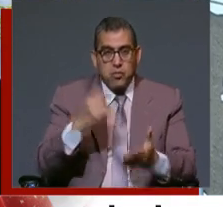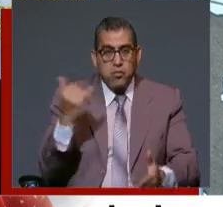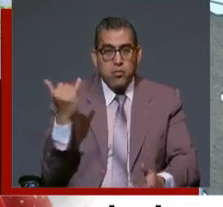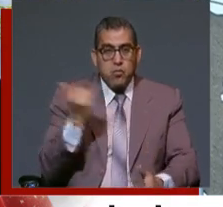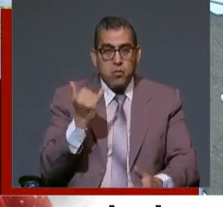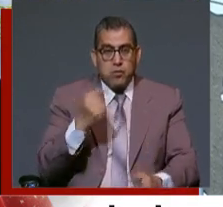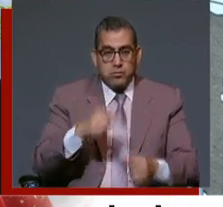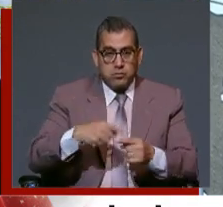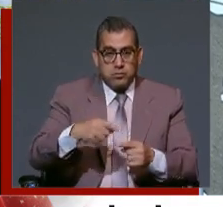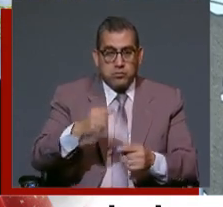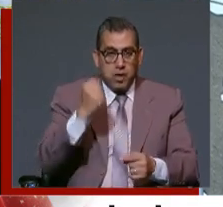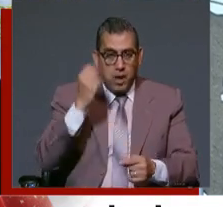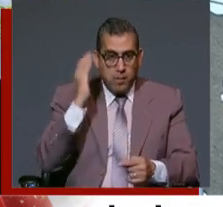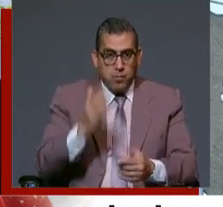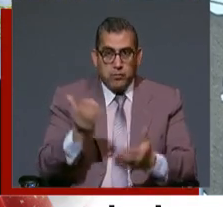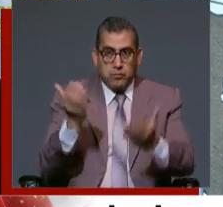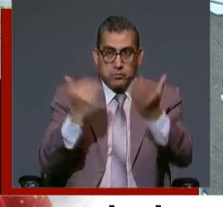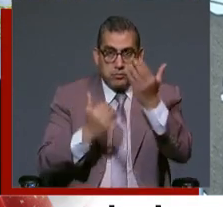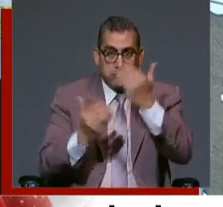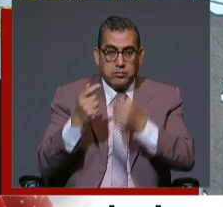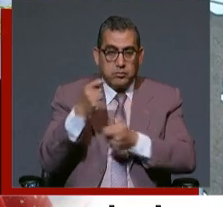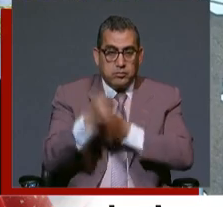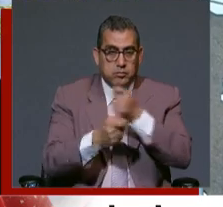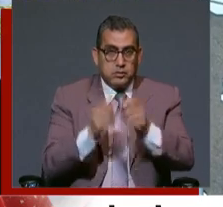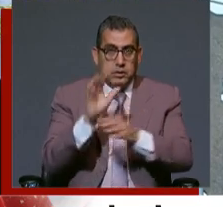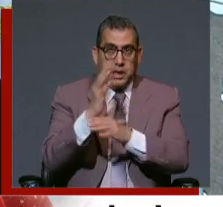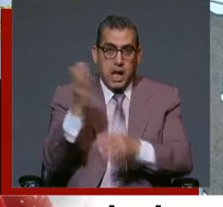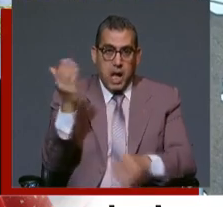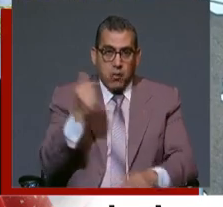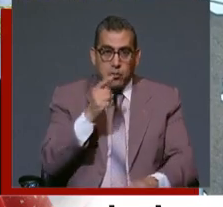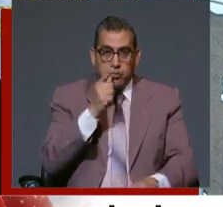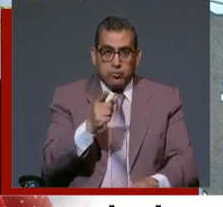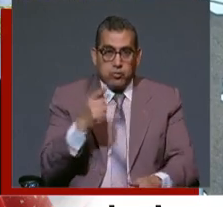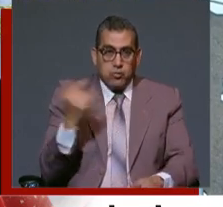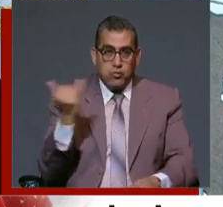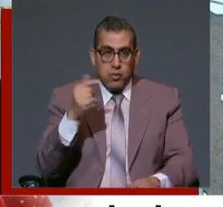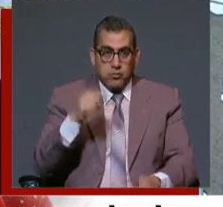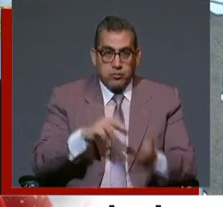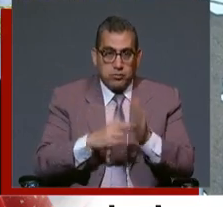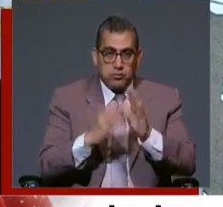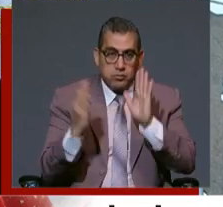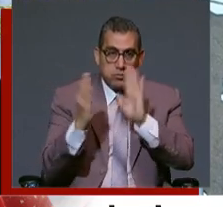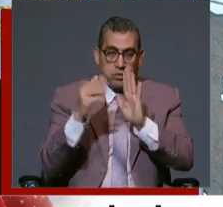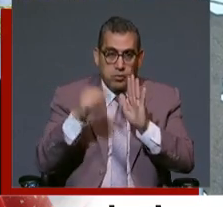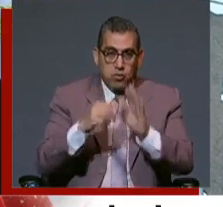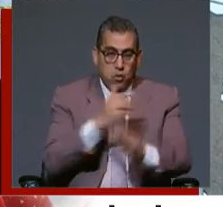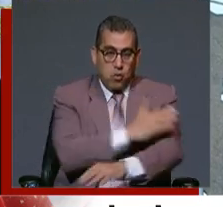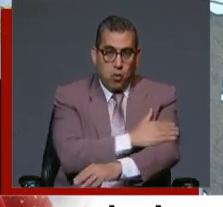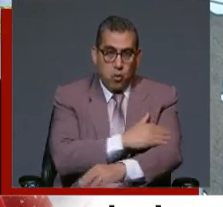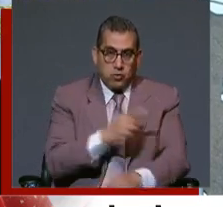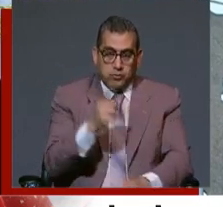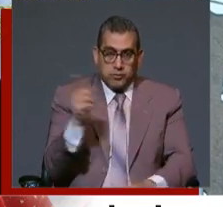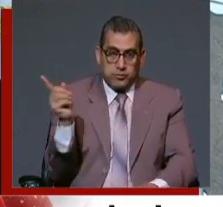تتعلق بالقدرة على جذب التمويل الخارجي، ومن ثم ستواجه دولنا الأعضاء